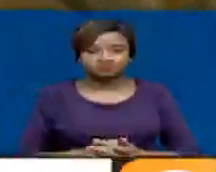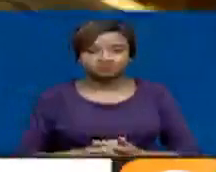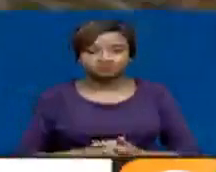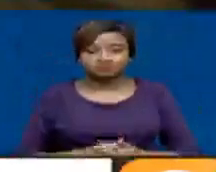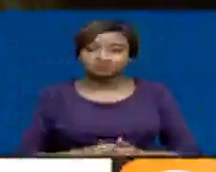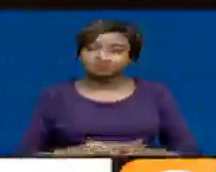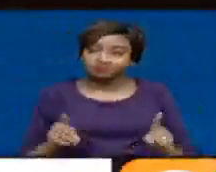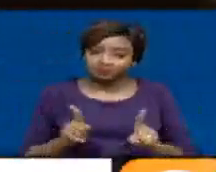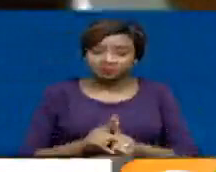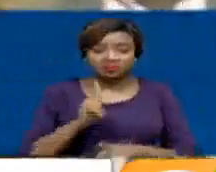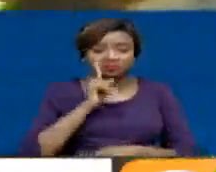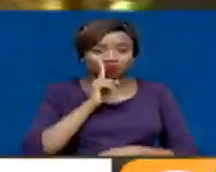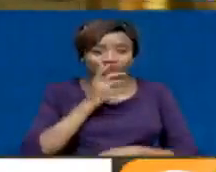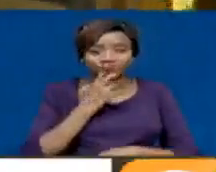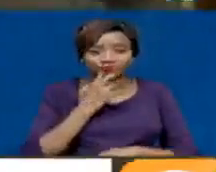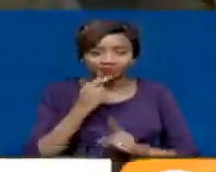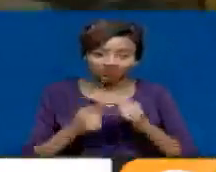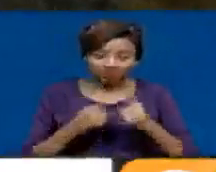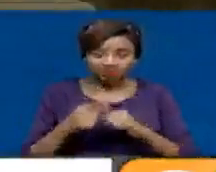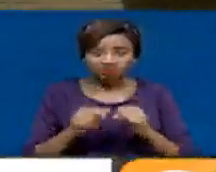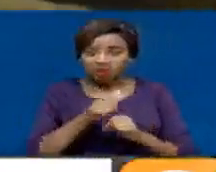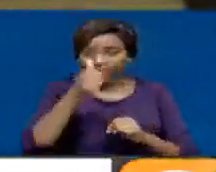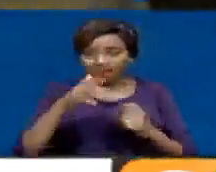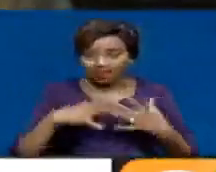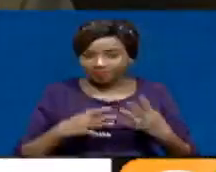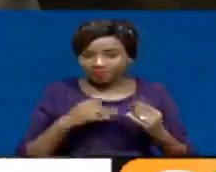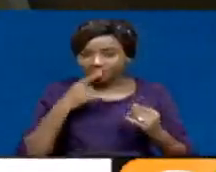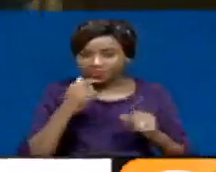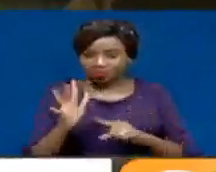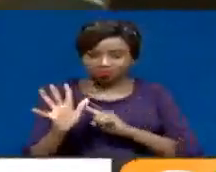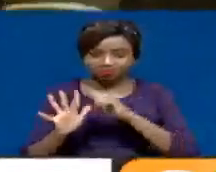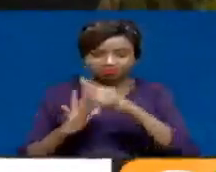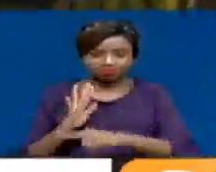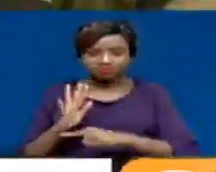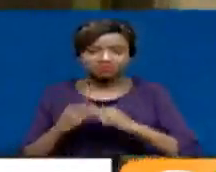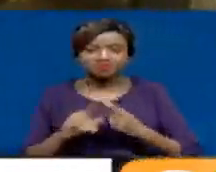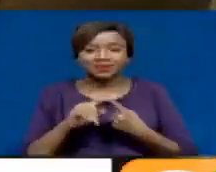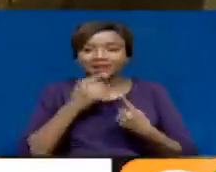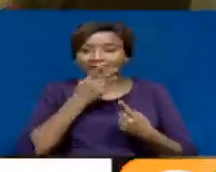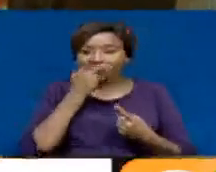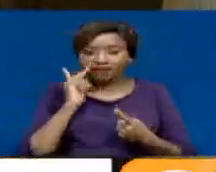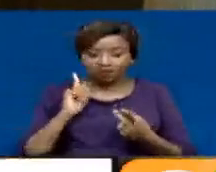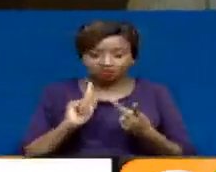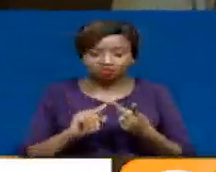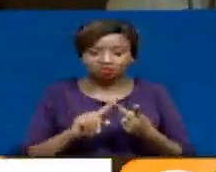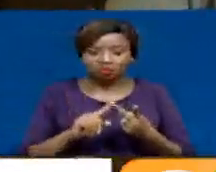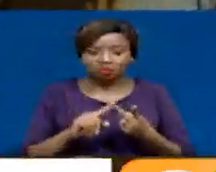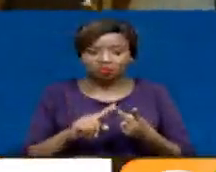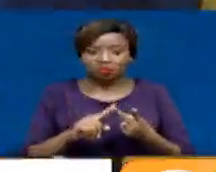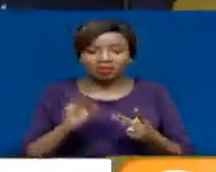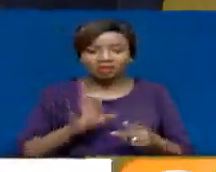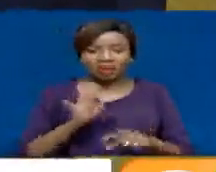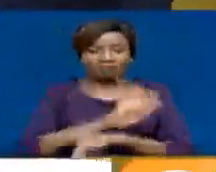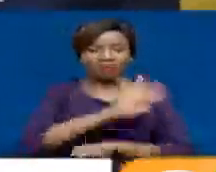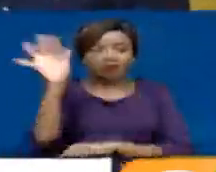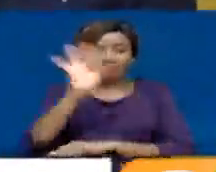itaendelea Jumanne. Miongoni mwa walio kwenye orodha ni pamoja na kinara wa Wiper Kalonzo Musyoka, mwenzake wa NAK Charity